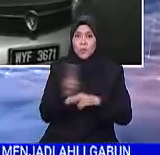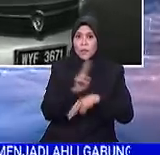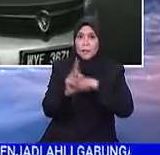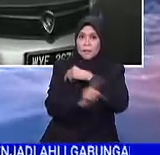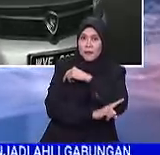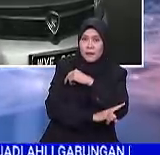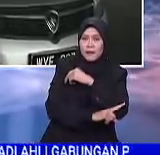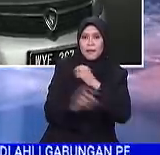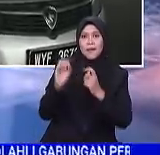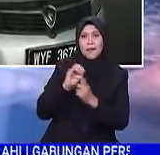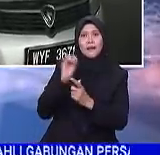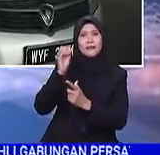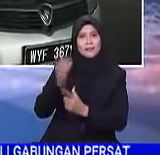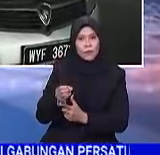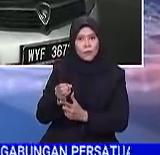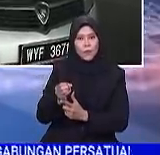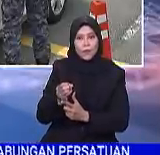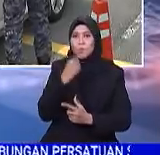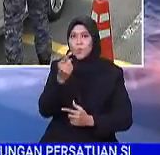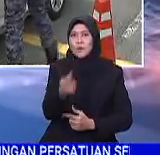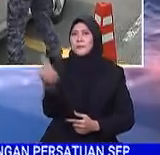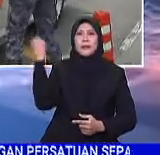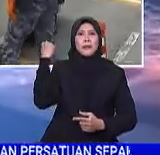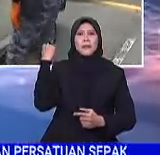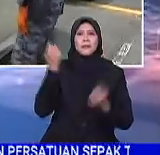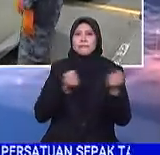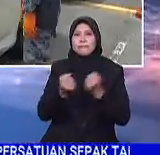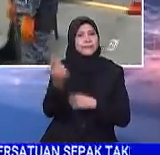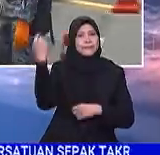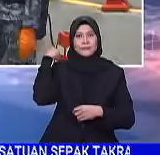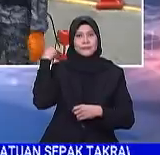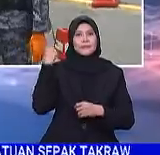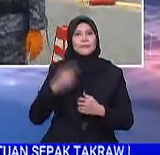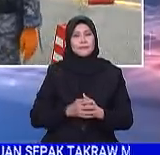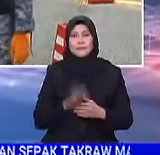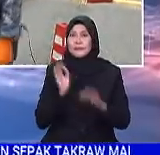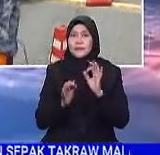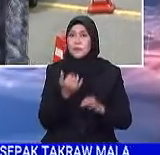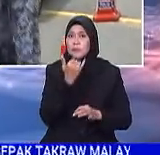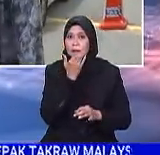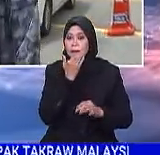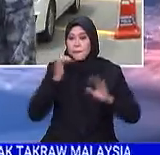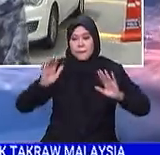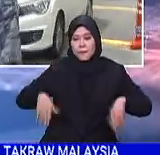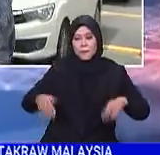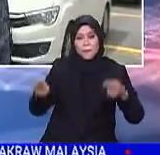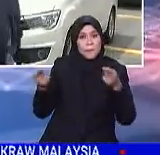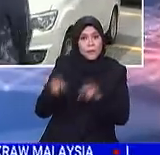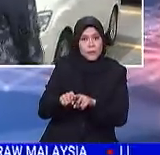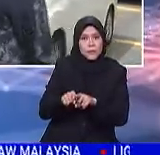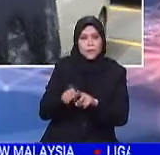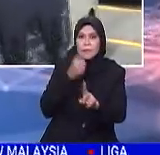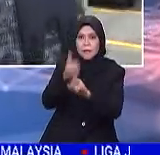compound atau untuk dipatahkan balik, patah balik. Jadi jika kesalahan belum berlaku, maka